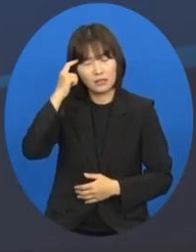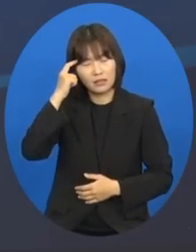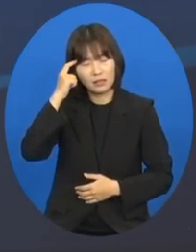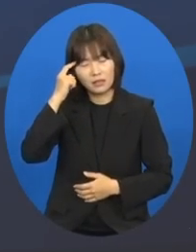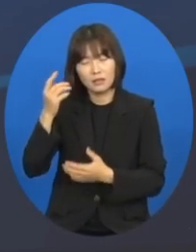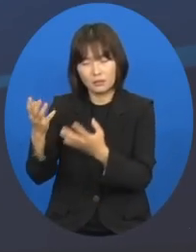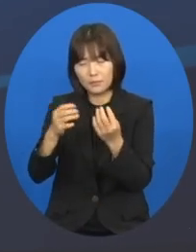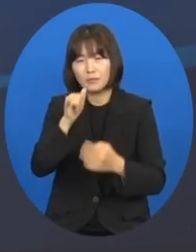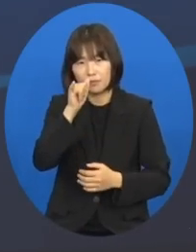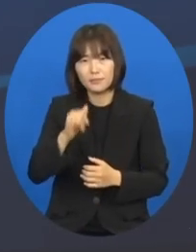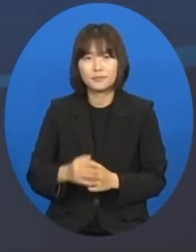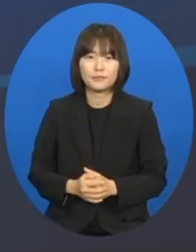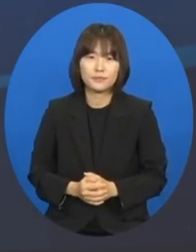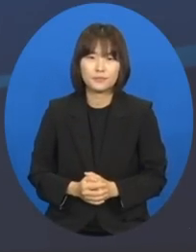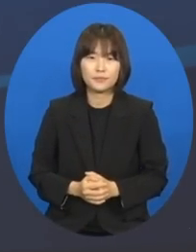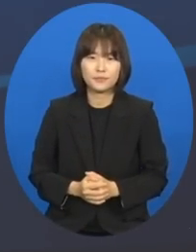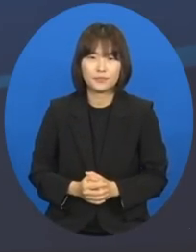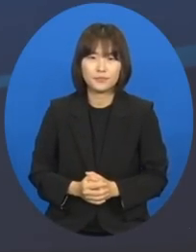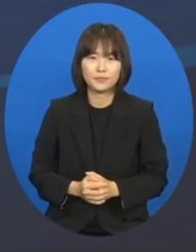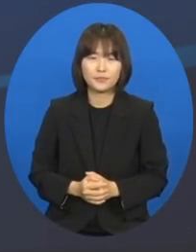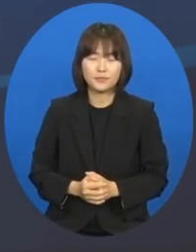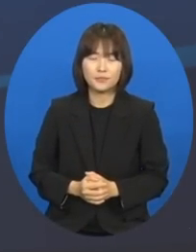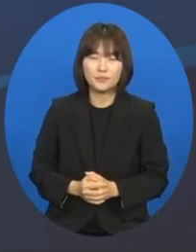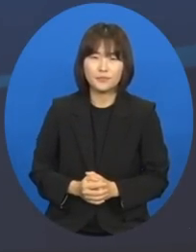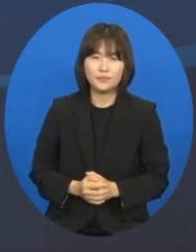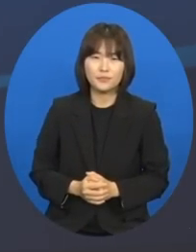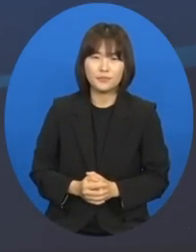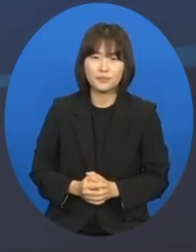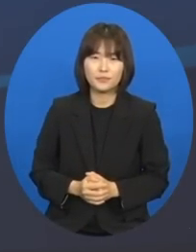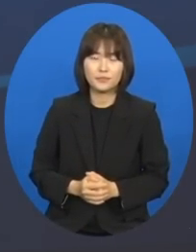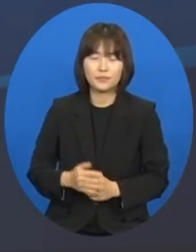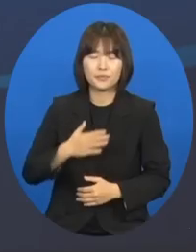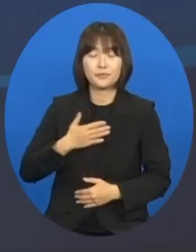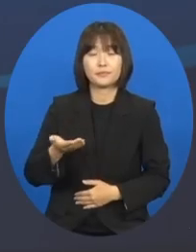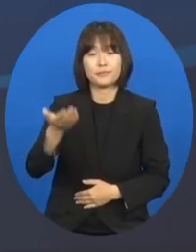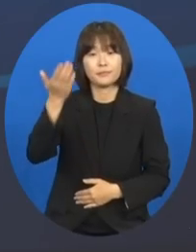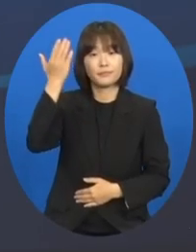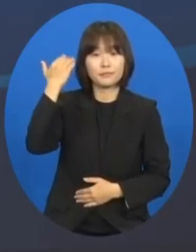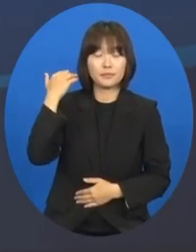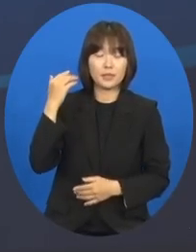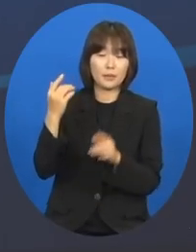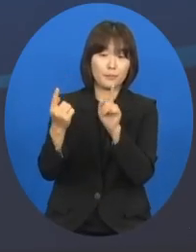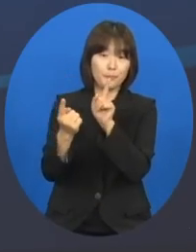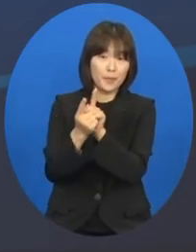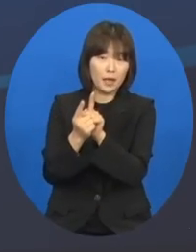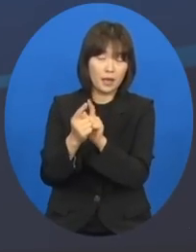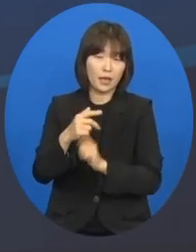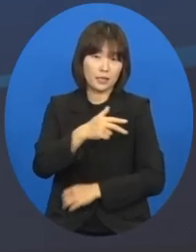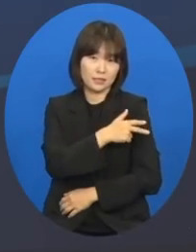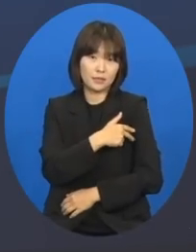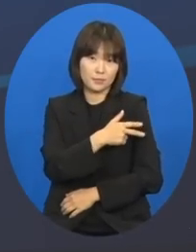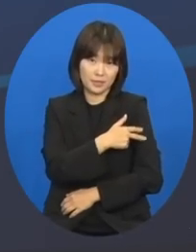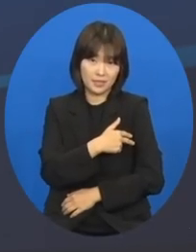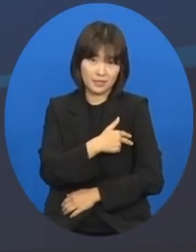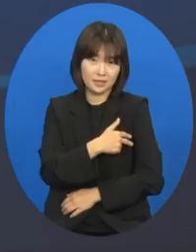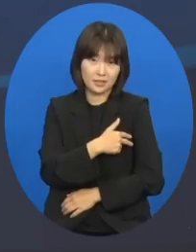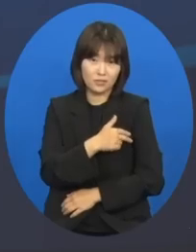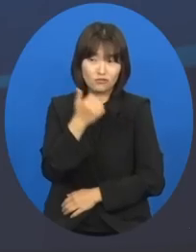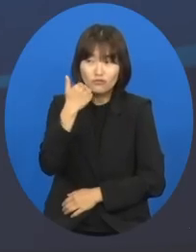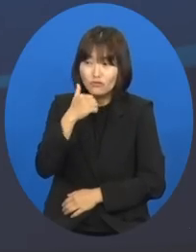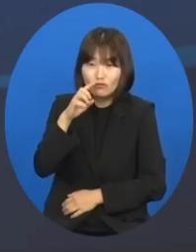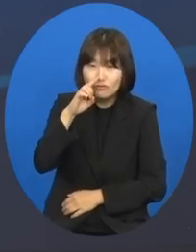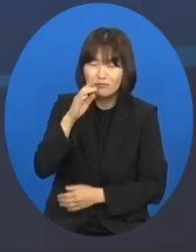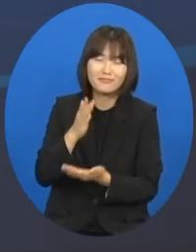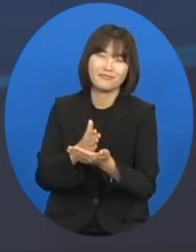거예요 제가 예전에 만났던 한 집사님이 누군지 알려고 하지 마세요